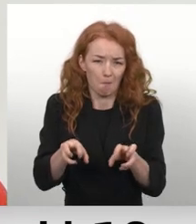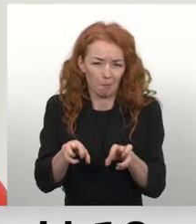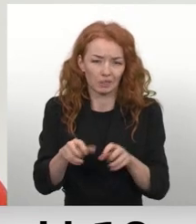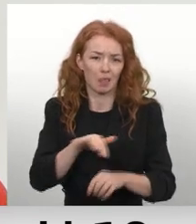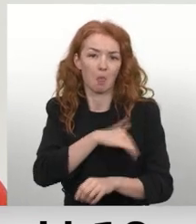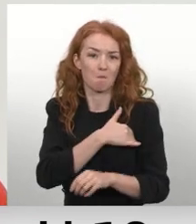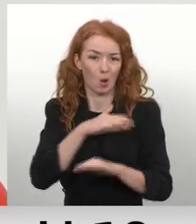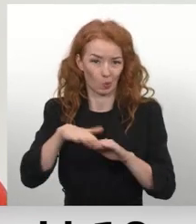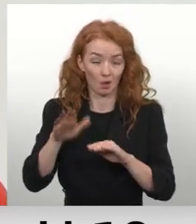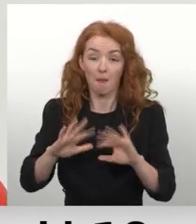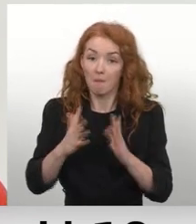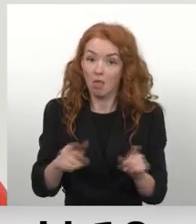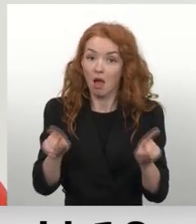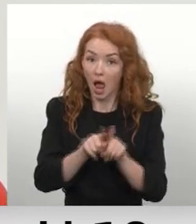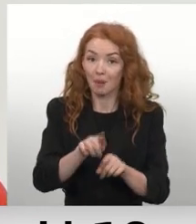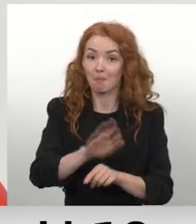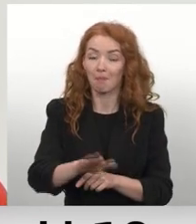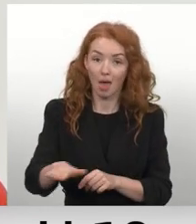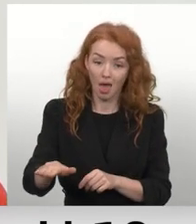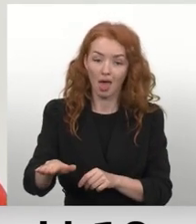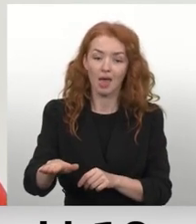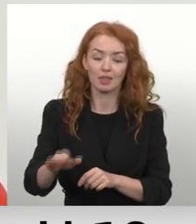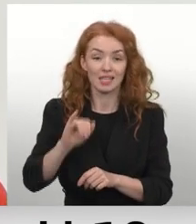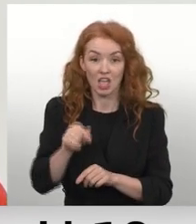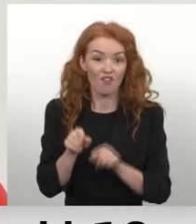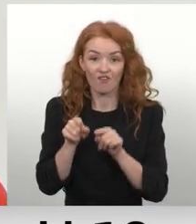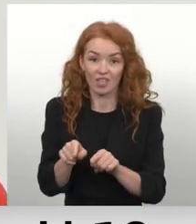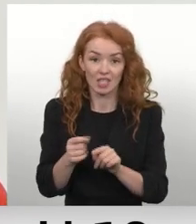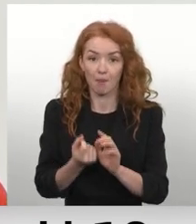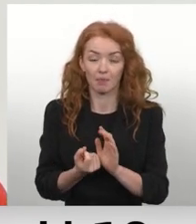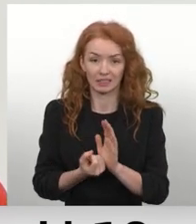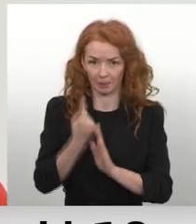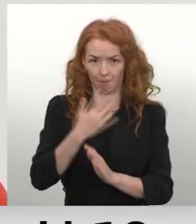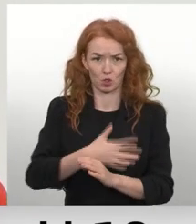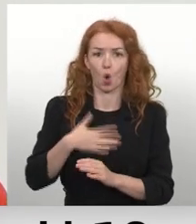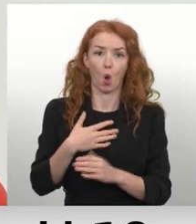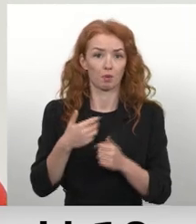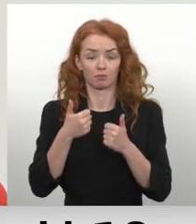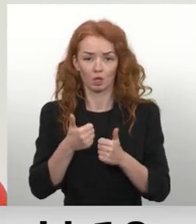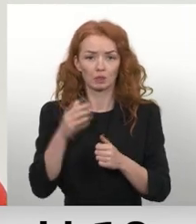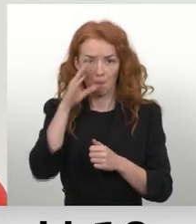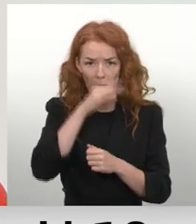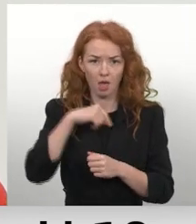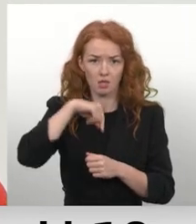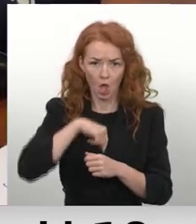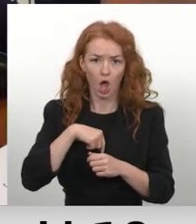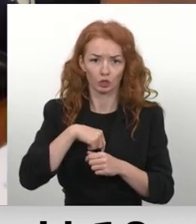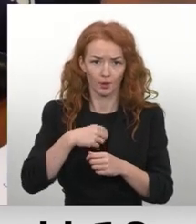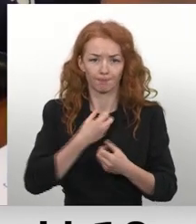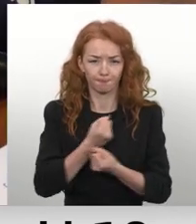temperatūras dēļ, bet arī tas, ka šie bērni, arī tad, ja viņiem šie simptomi būtu nav tik izteikti, spēj diezgan ilgu laiku izplatīt